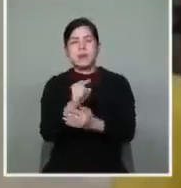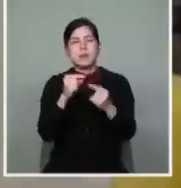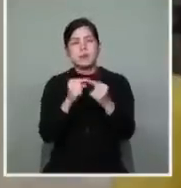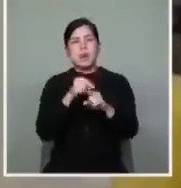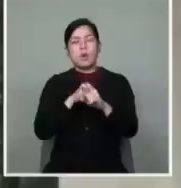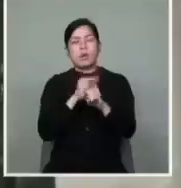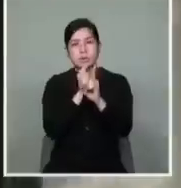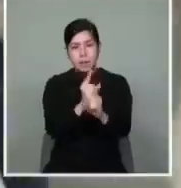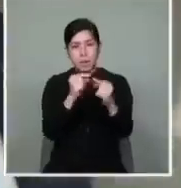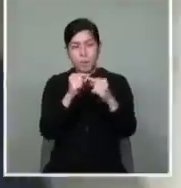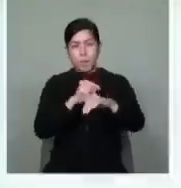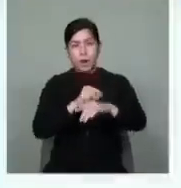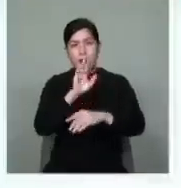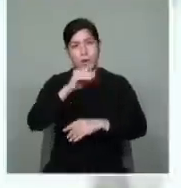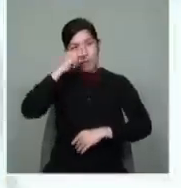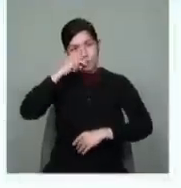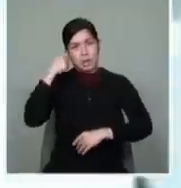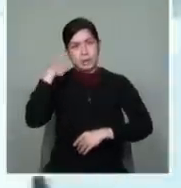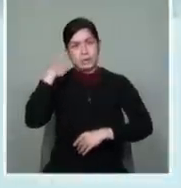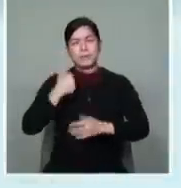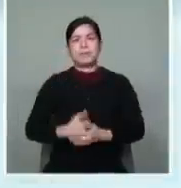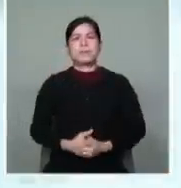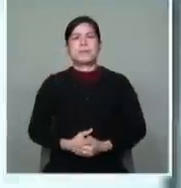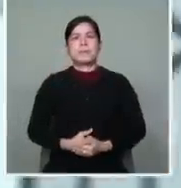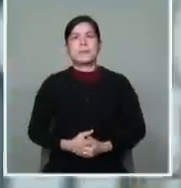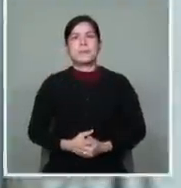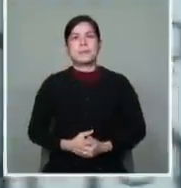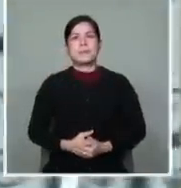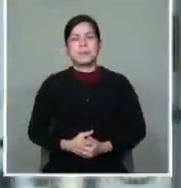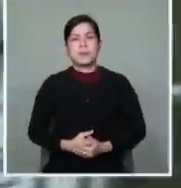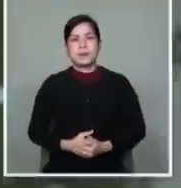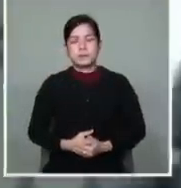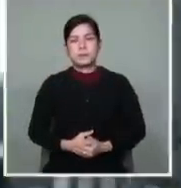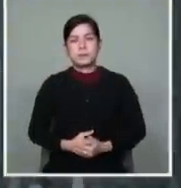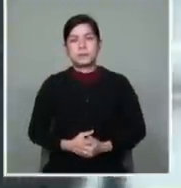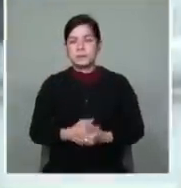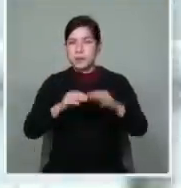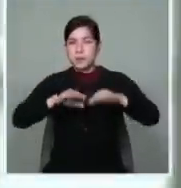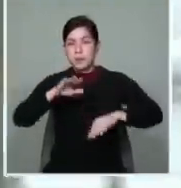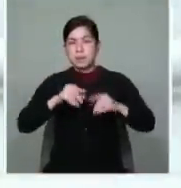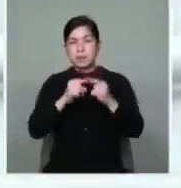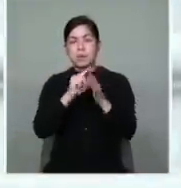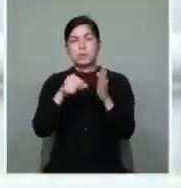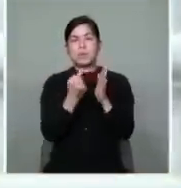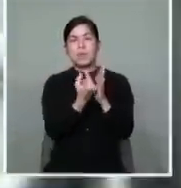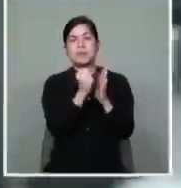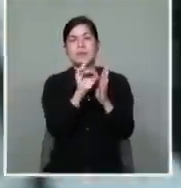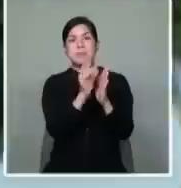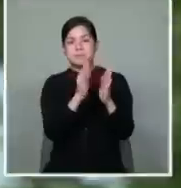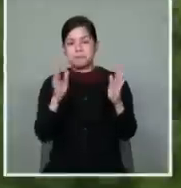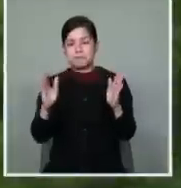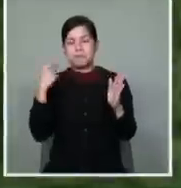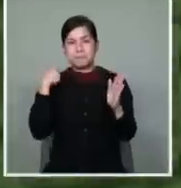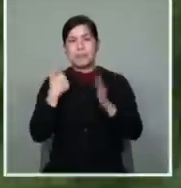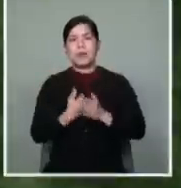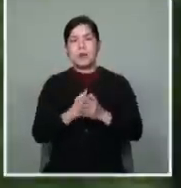กันกับเที่ยงคืนที่ผ่านมาตามเวลาในประเทศไทยค่ะก็เพียงไม่ถึง1 วันคือประมาณ17 ชั่วโมงเท่านั้นเองหลังจาก